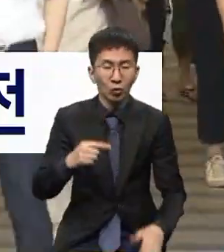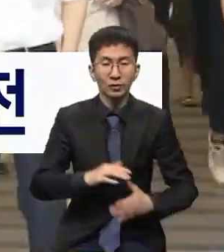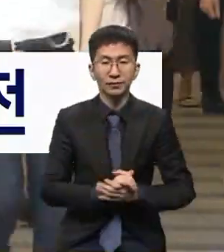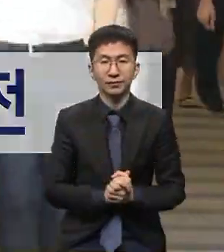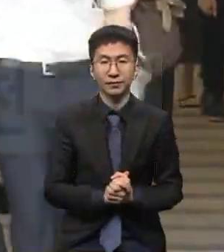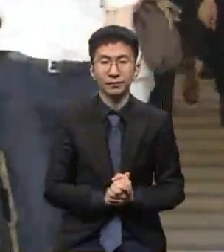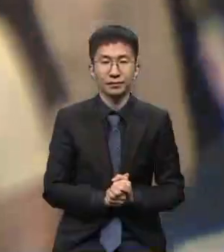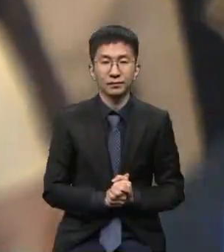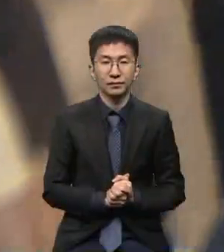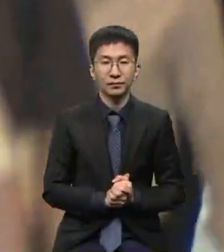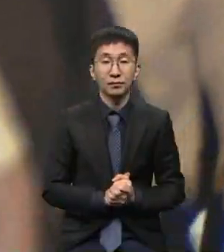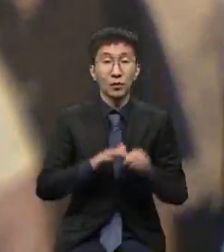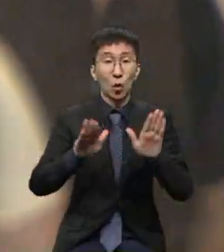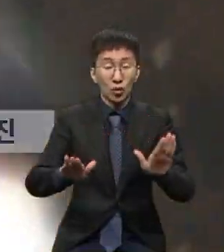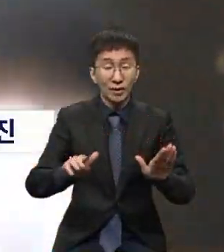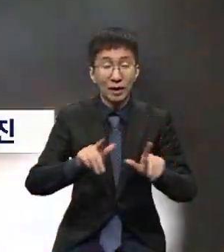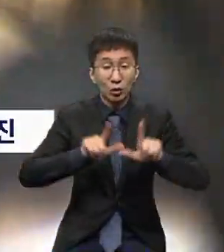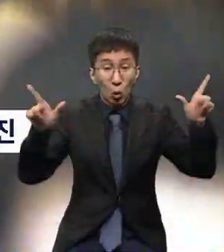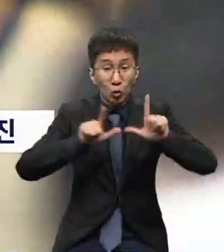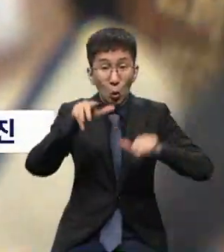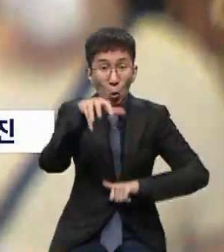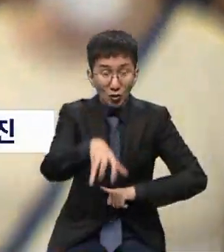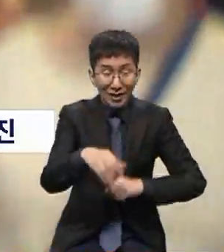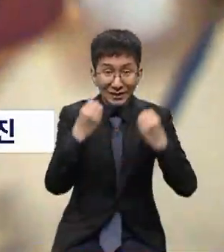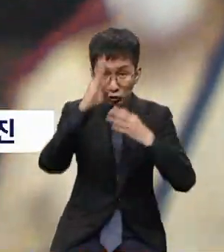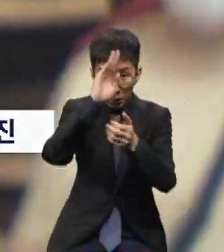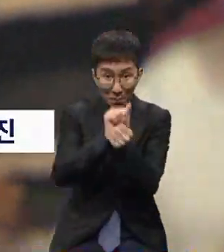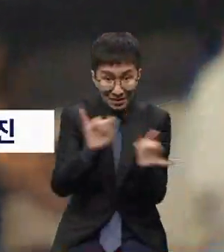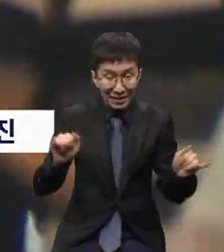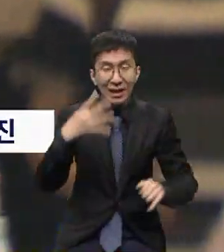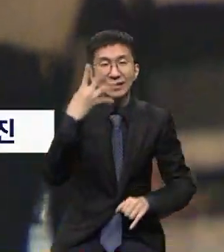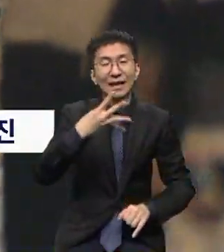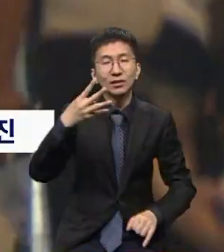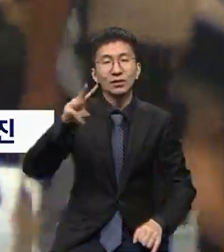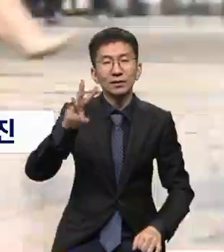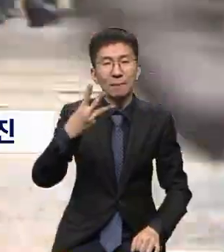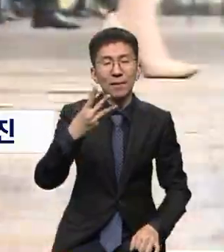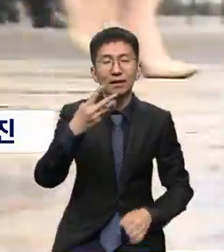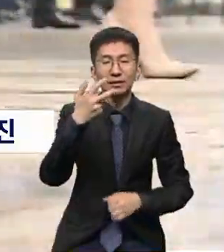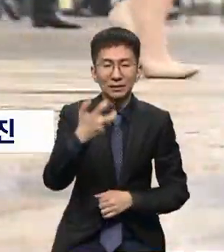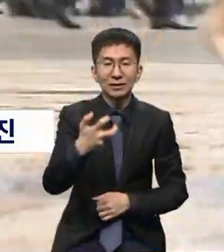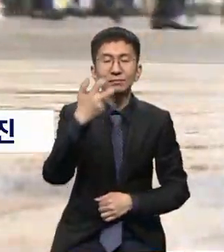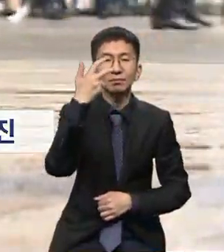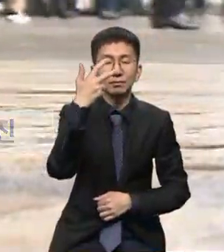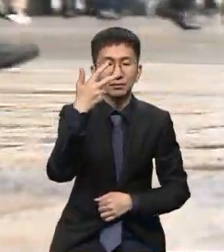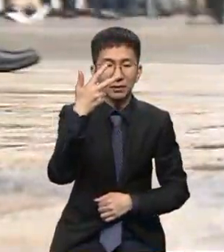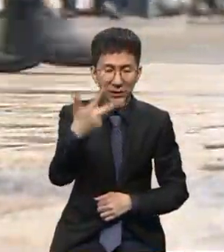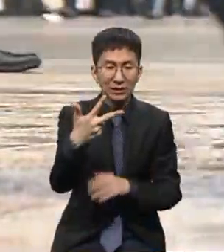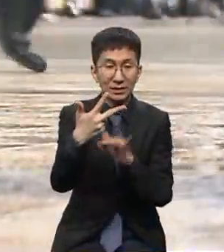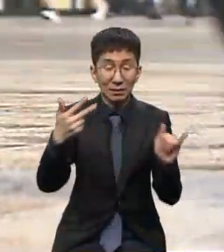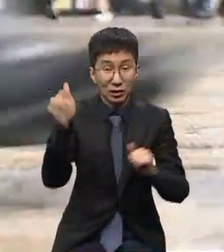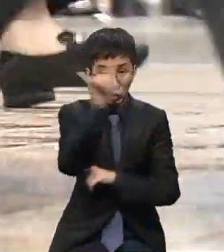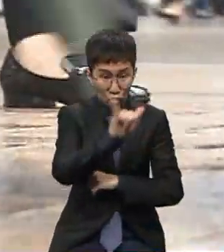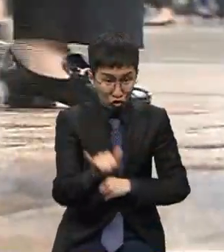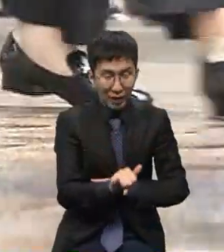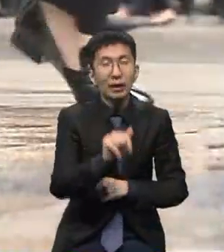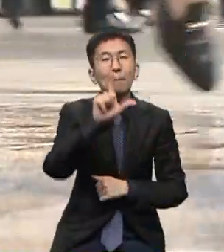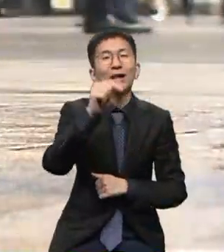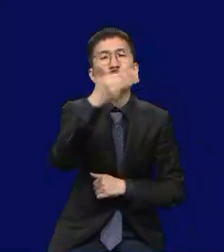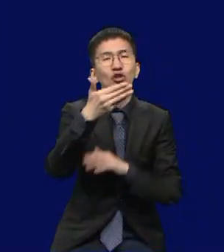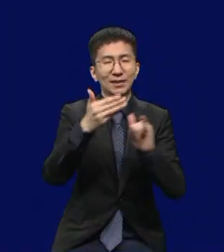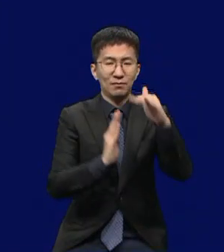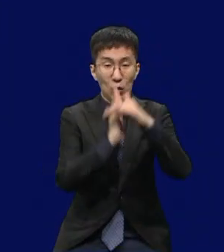있습니다. 오늘 도쿄의 신규 확진자는 4,377명, 전국적으로도 19,000명을